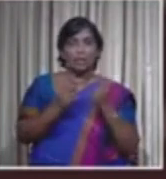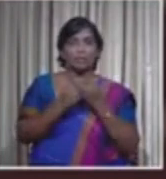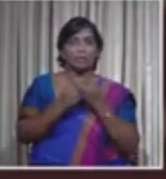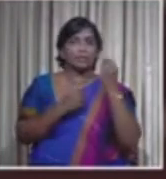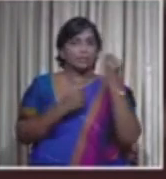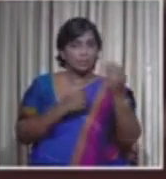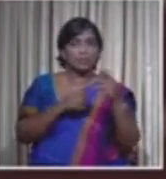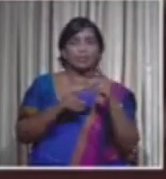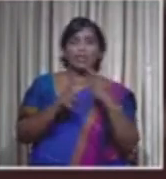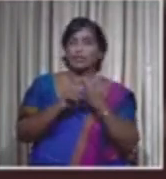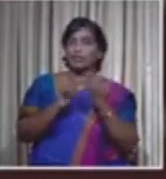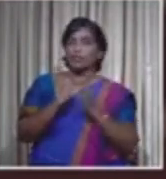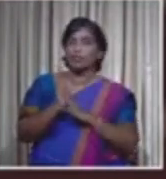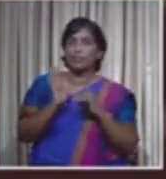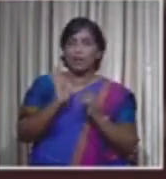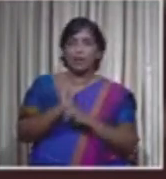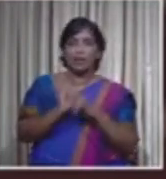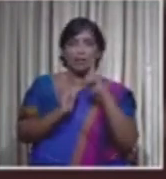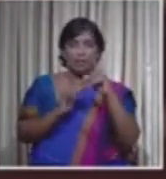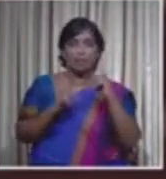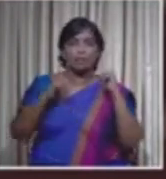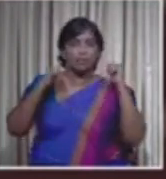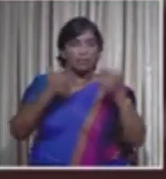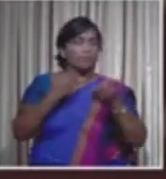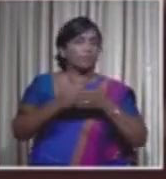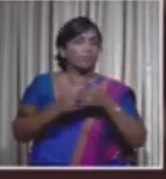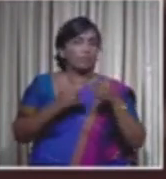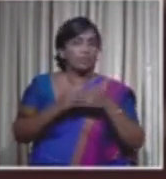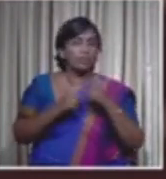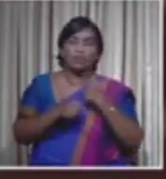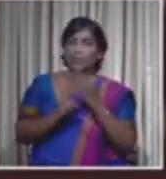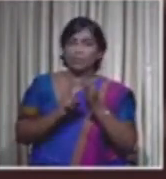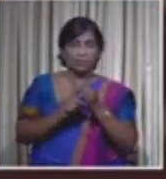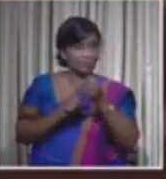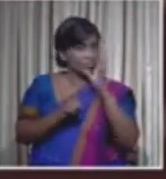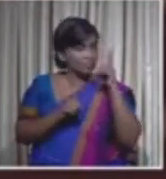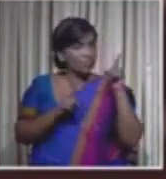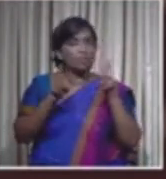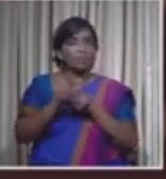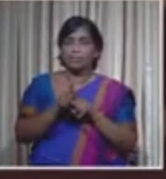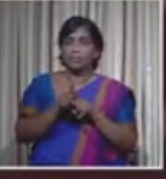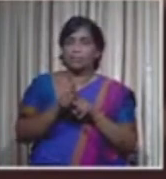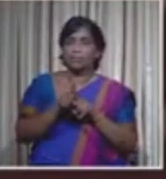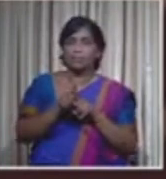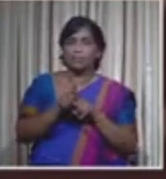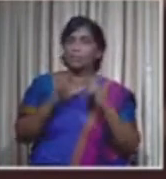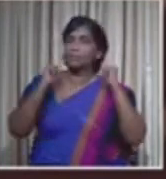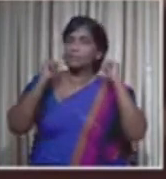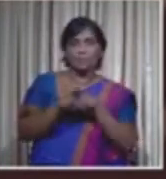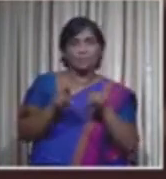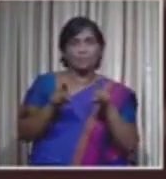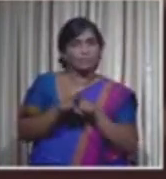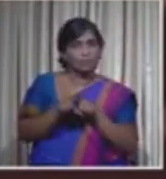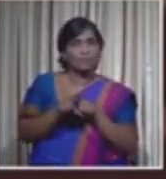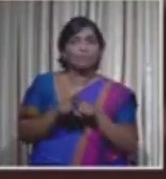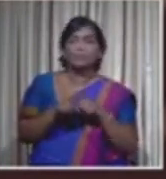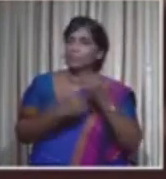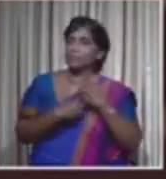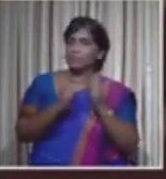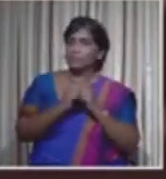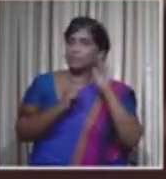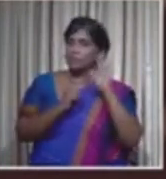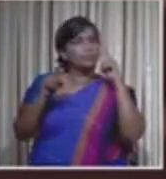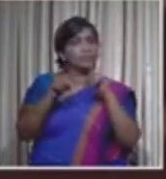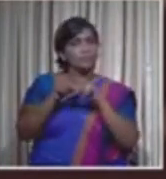දෙන්න. කිලෝමීටර් ලක්ෂයේ වැඩසටහන සහ පාලම් හැදීමේ වැඩසටහන ගරු ගෝඨාභය රාජපක්ෂ ජනාධිපතිතුමාගේ සෞභාග්‍ය රැක්මේ අනුව අපි කටයුතු කෙරුවා.